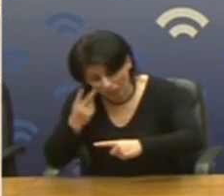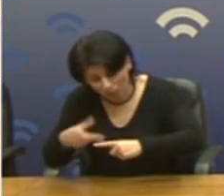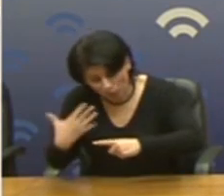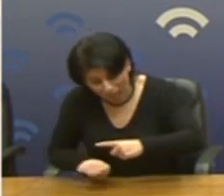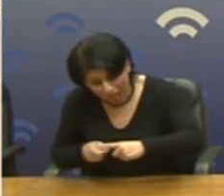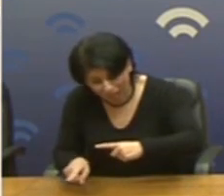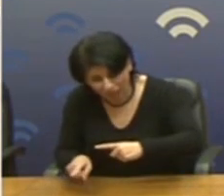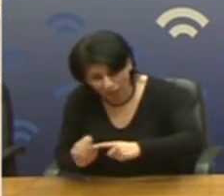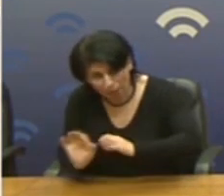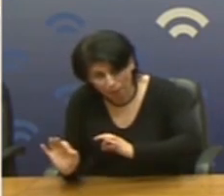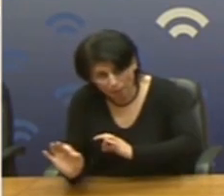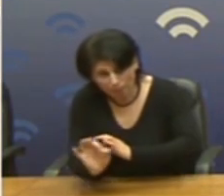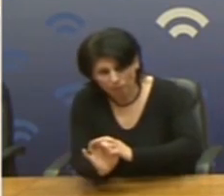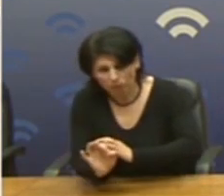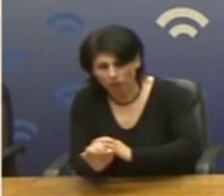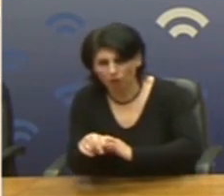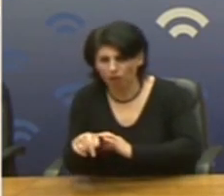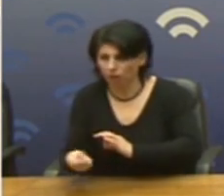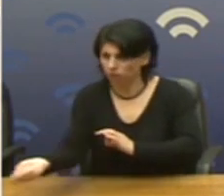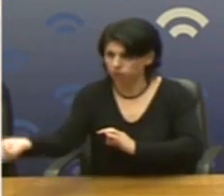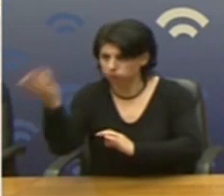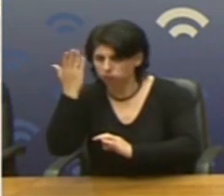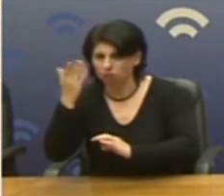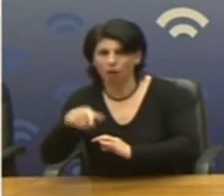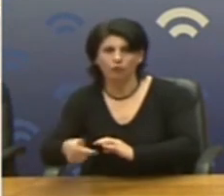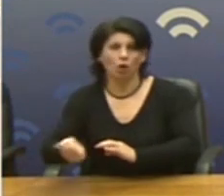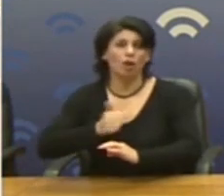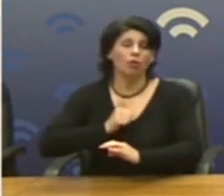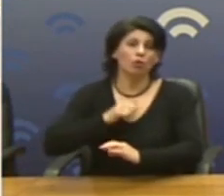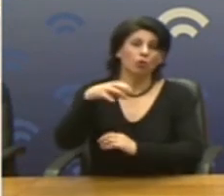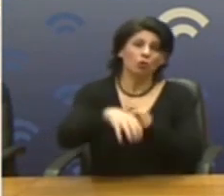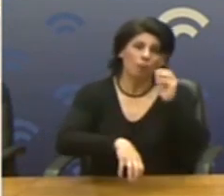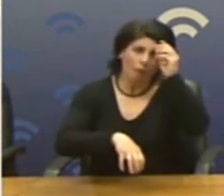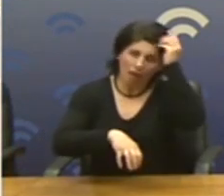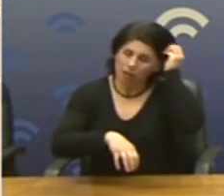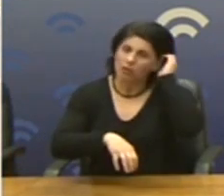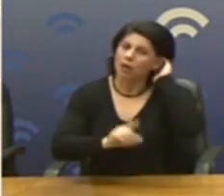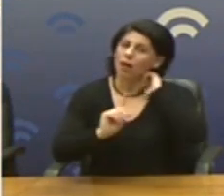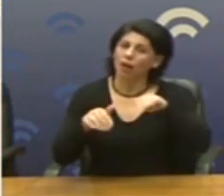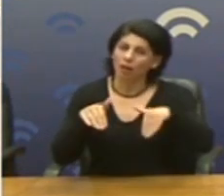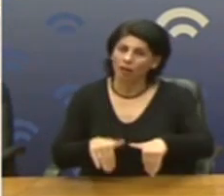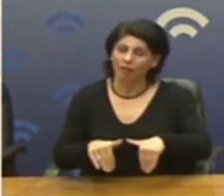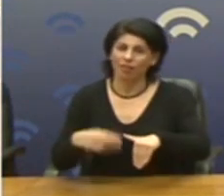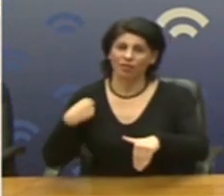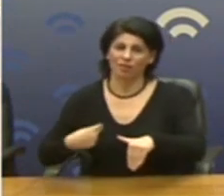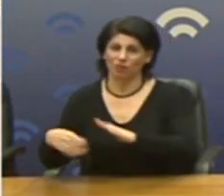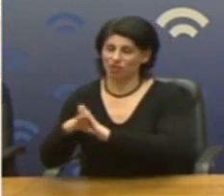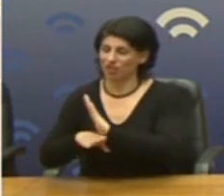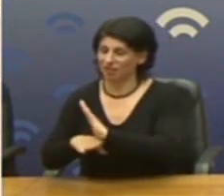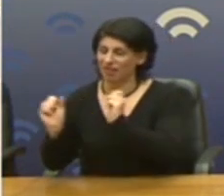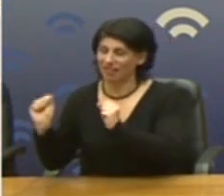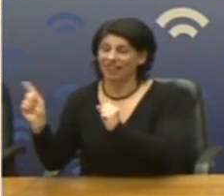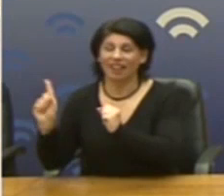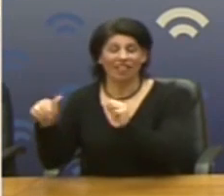τον τρόπο τελικά ο ιδιωτικός τομέας όχι μόνο δεν υπηρετεί το δημόσιο σύστημα υγείας,